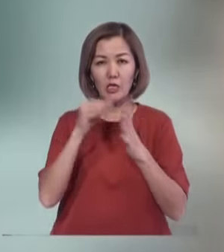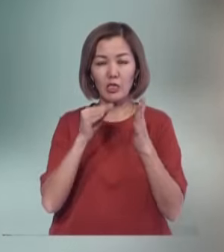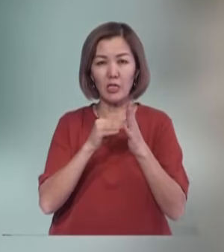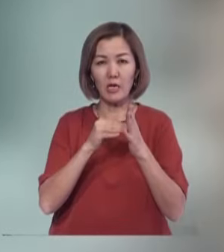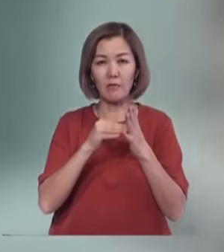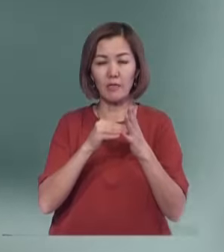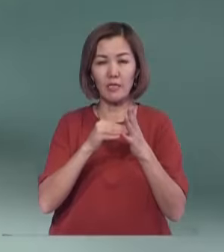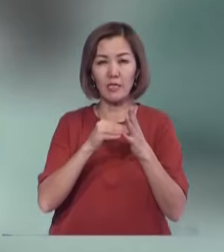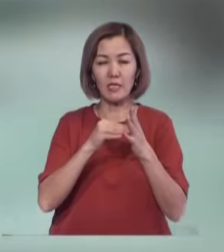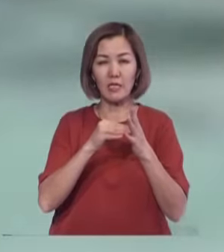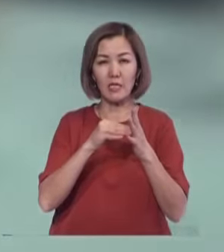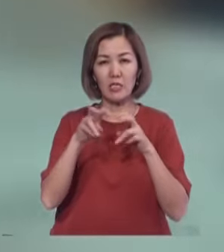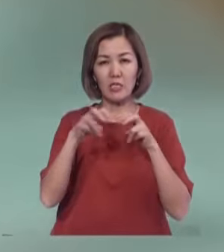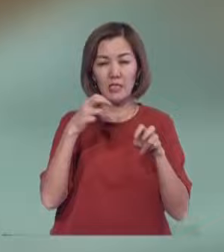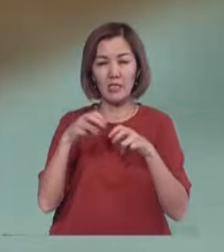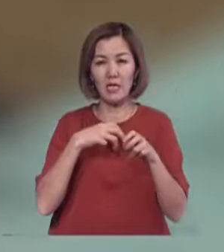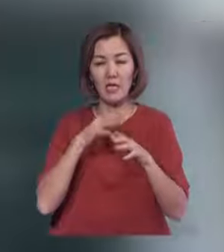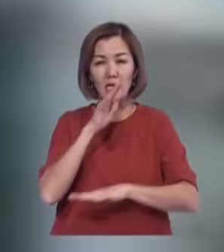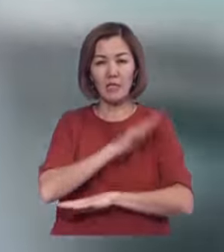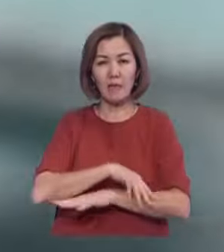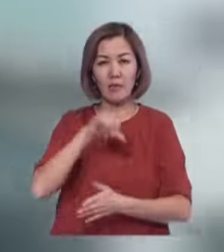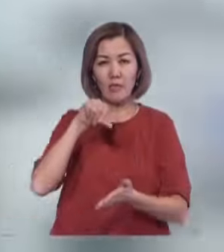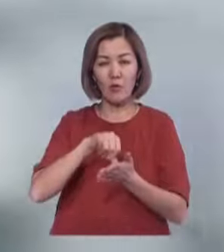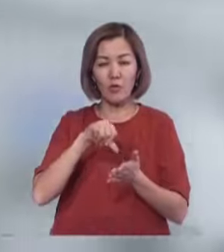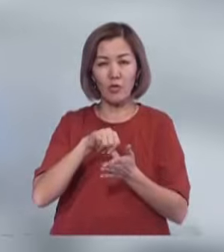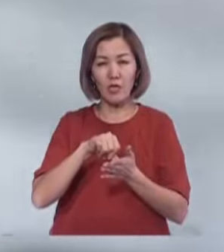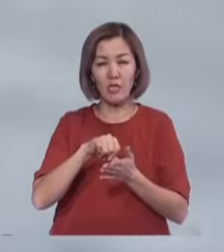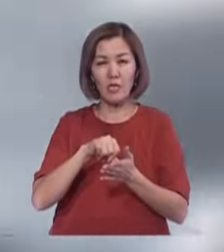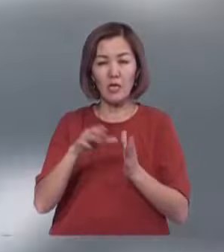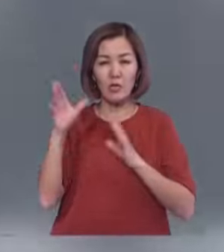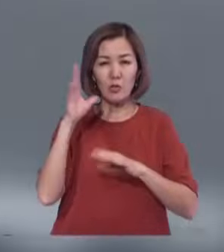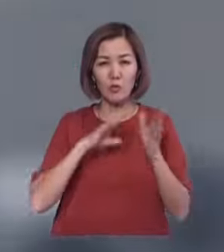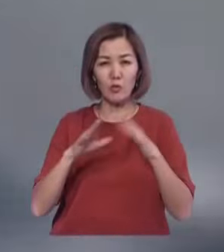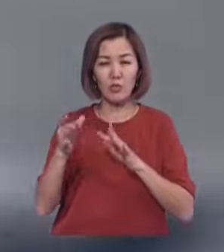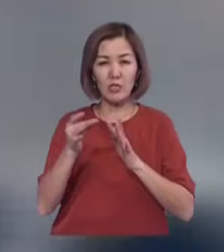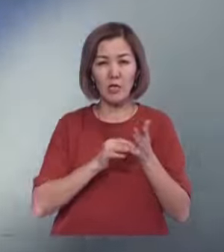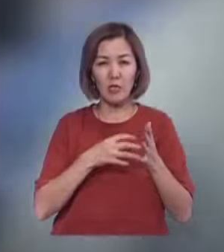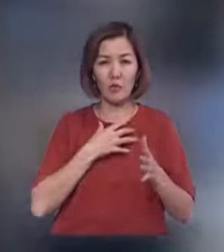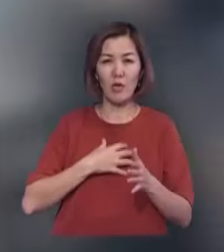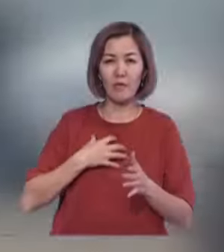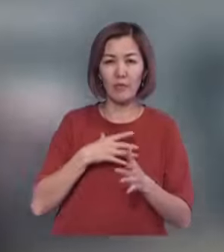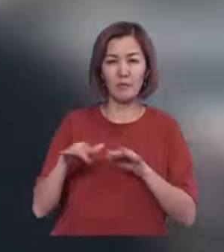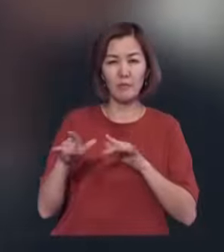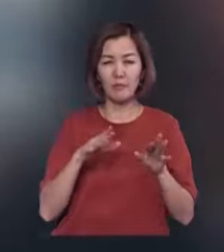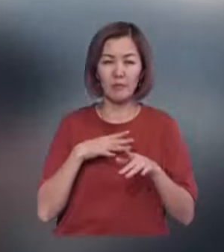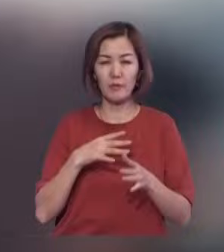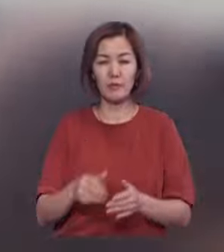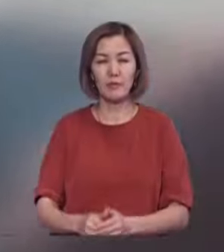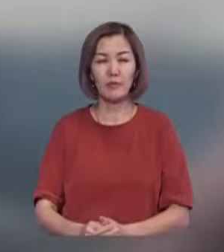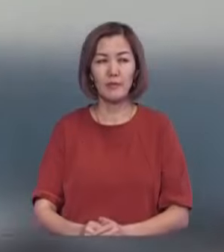терезелері шытынапты. Сабақта отырған студенттердің де абыр-сабыр күйлері әлеу желіге әпсәтте тарап кетті.